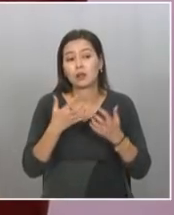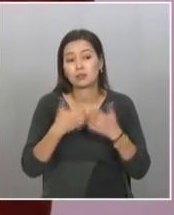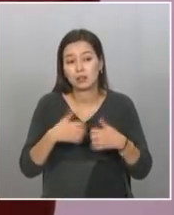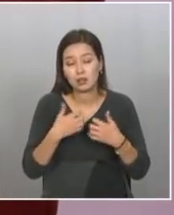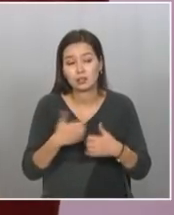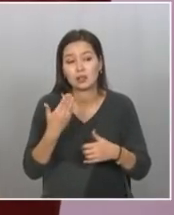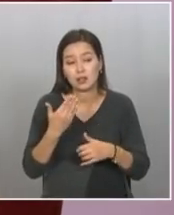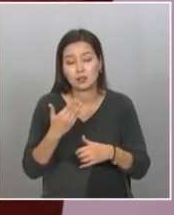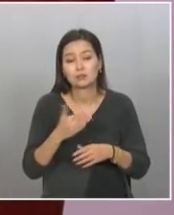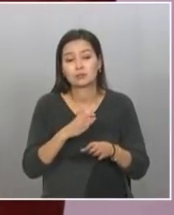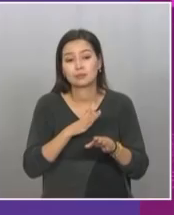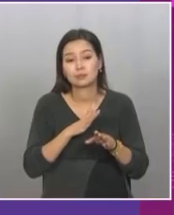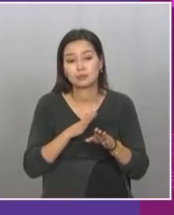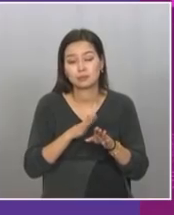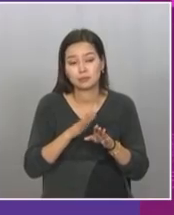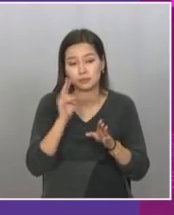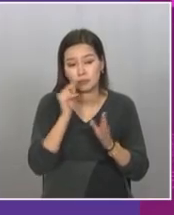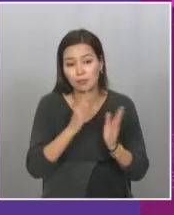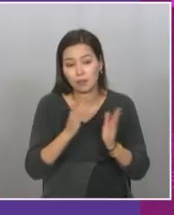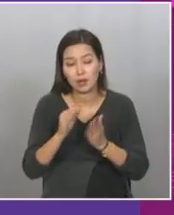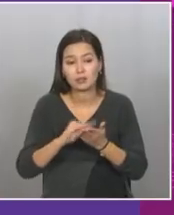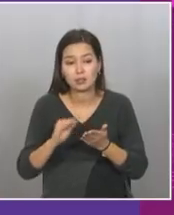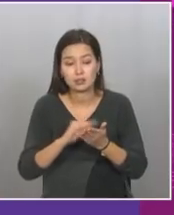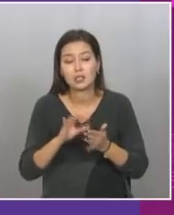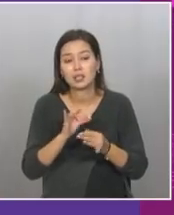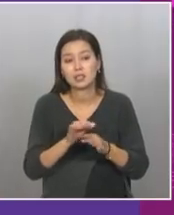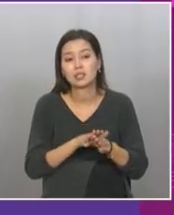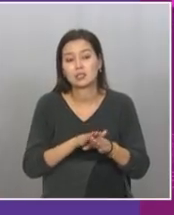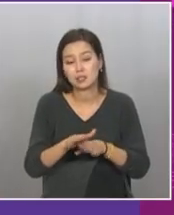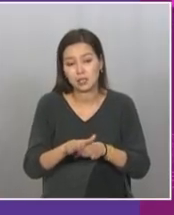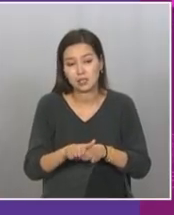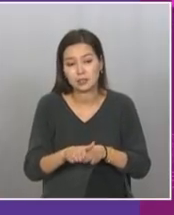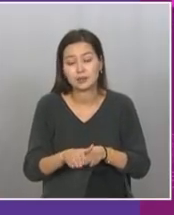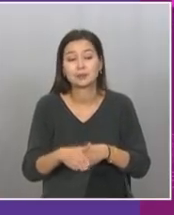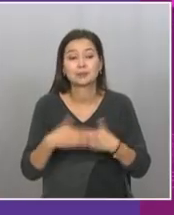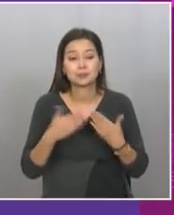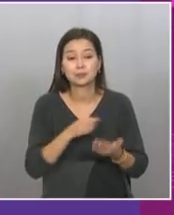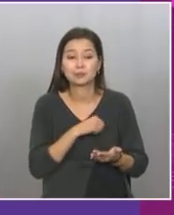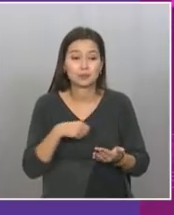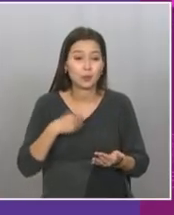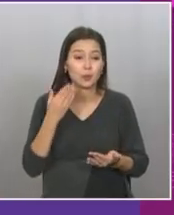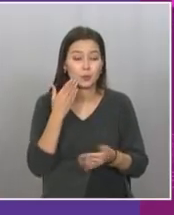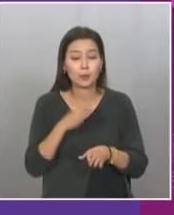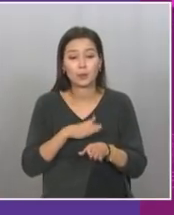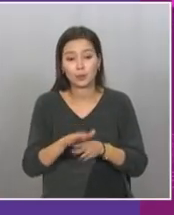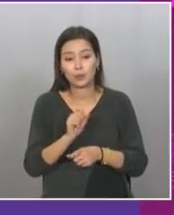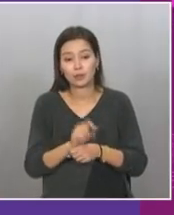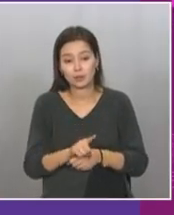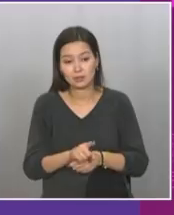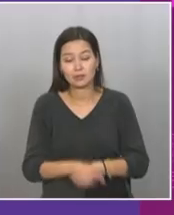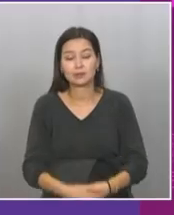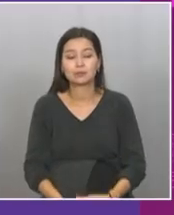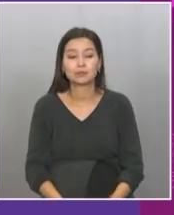мәнін есептеп тексеріңдер. Балалар, дәптерлеріңе өз беттеріңше орындаңдар.